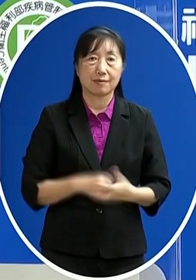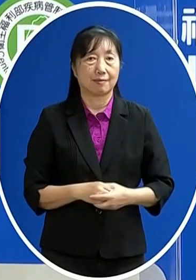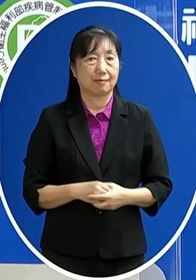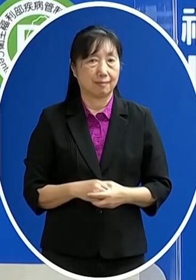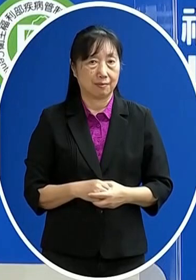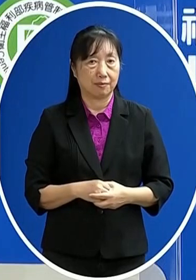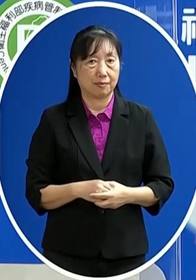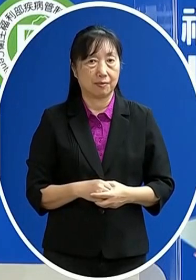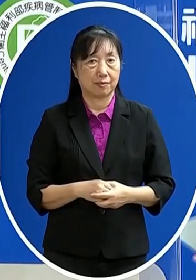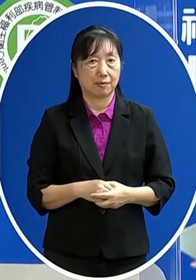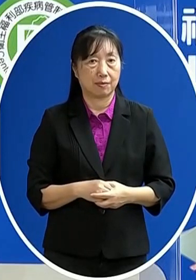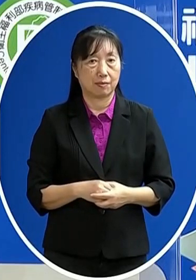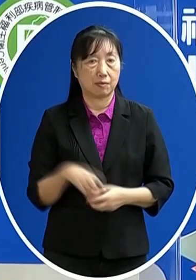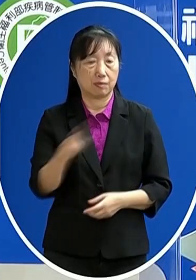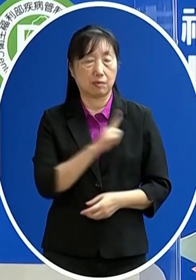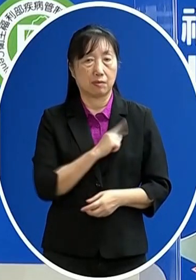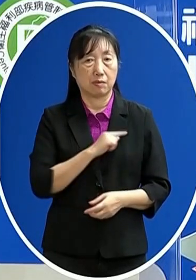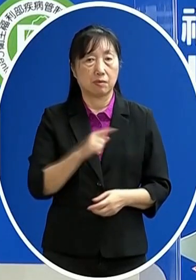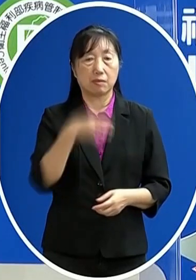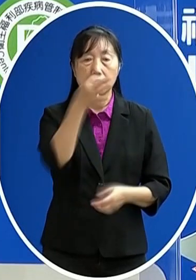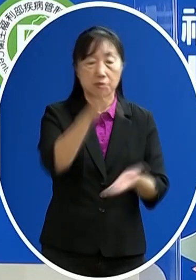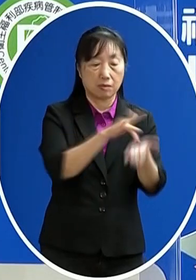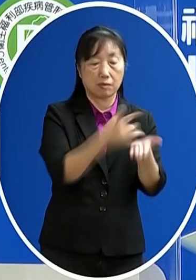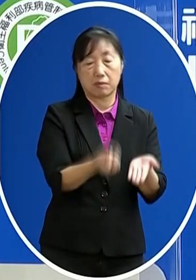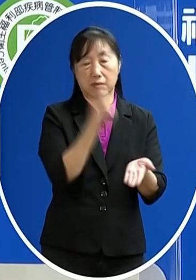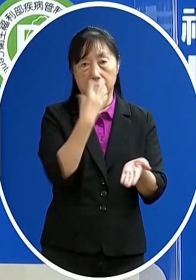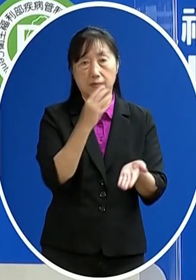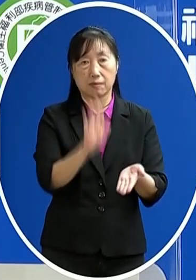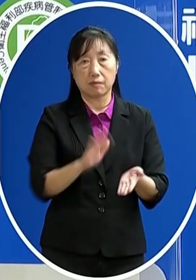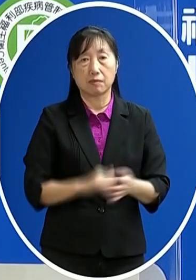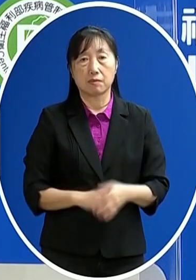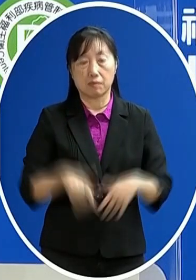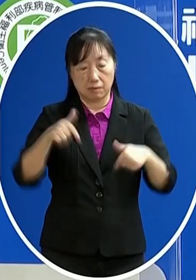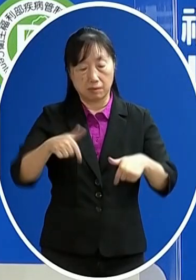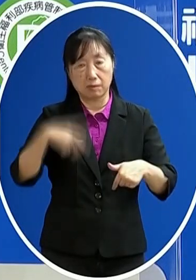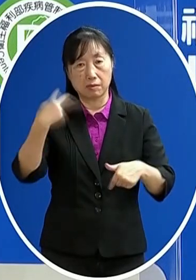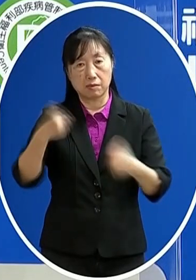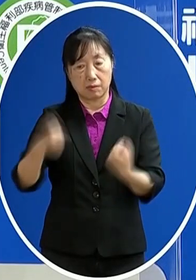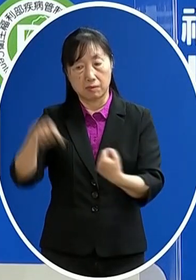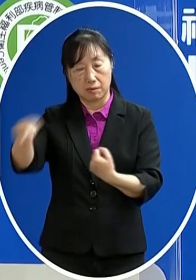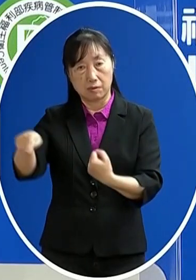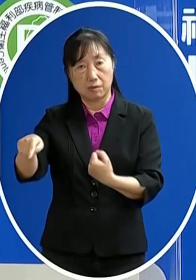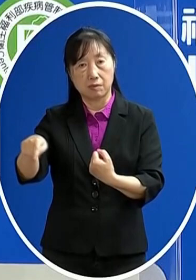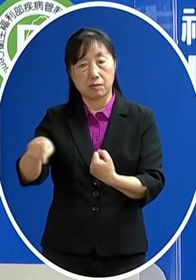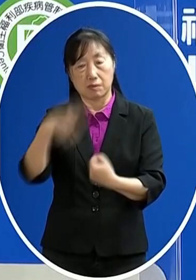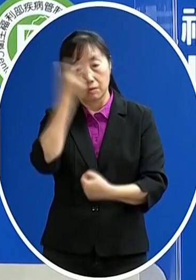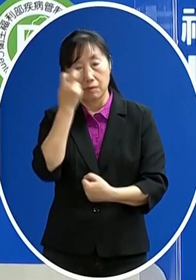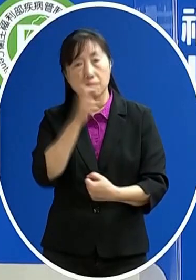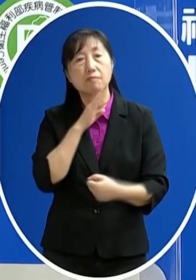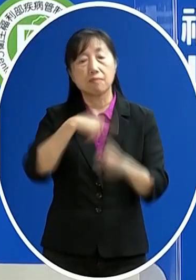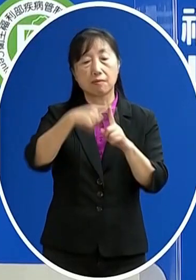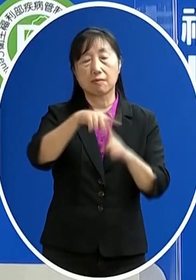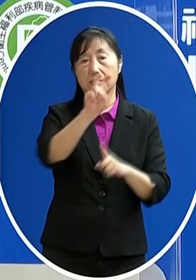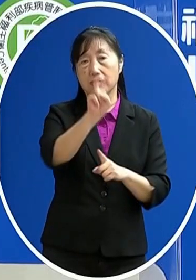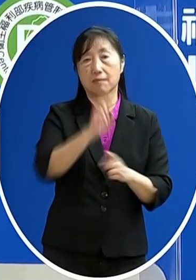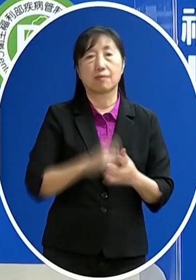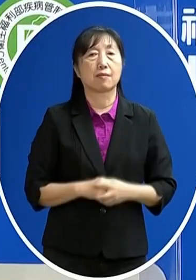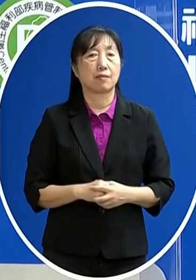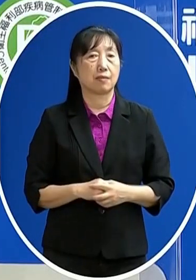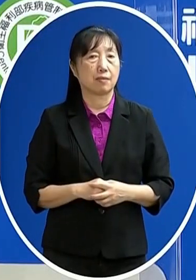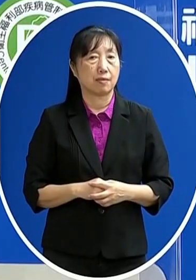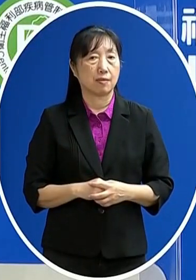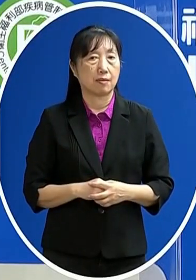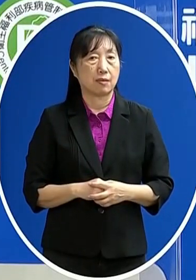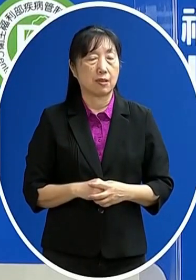状，那自行购买成药服用。那下午在集中检疫所裁剪，那 CT 值是20，